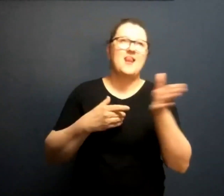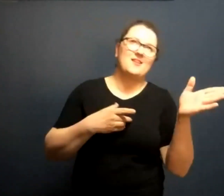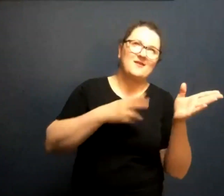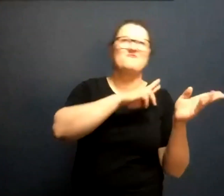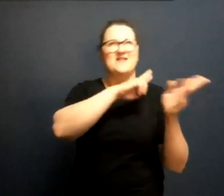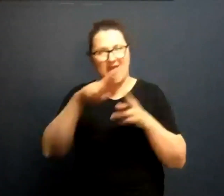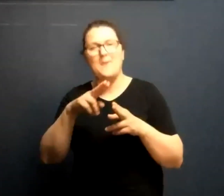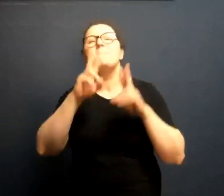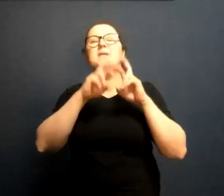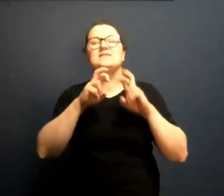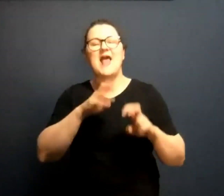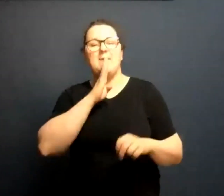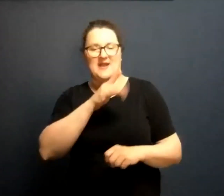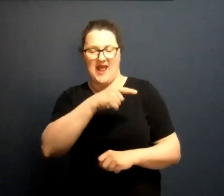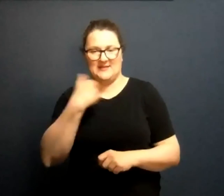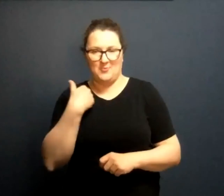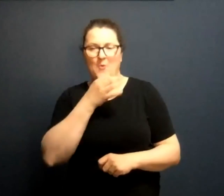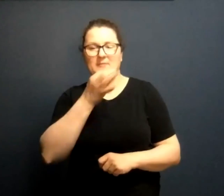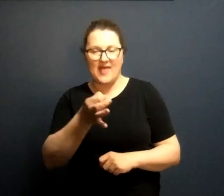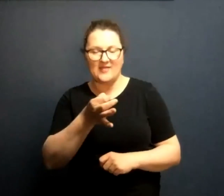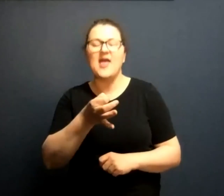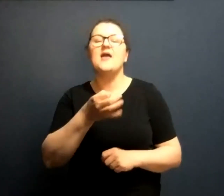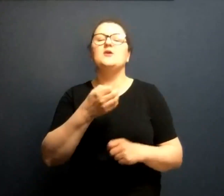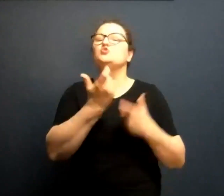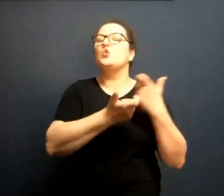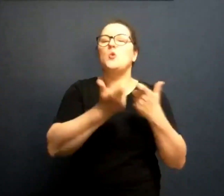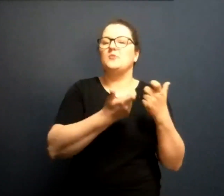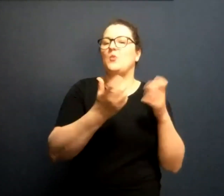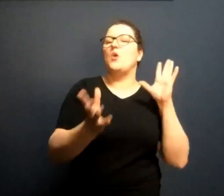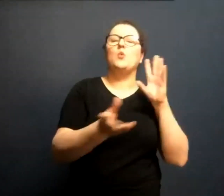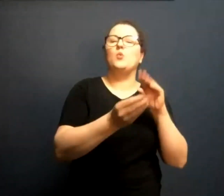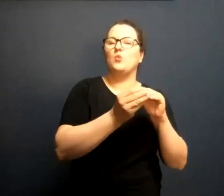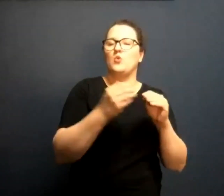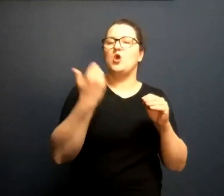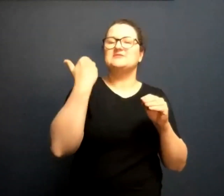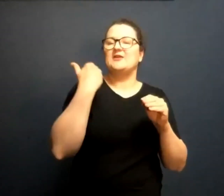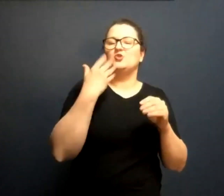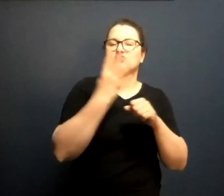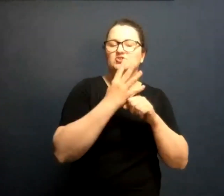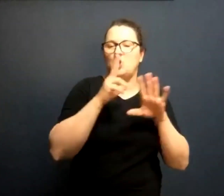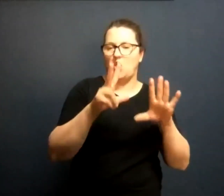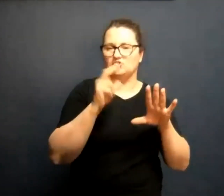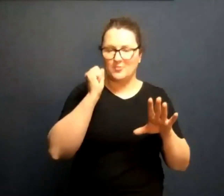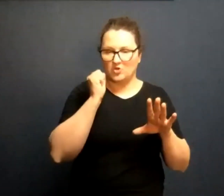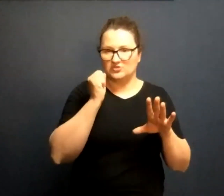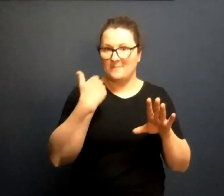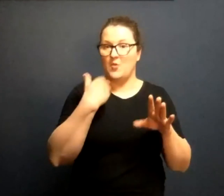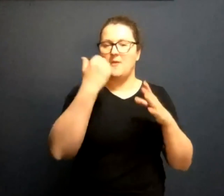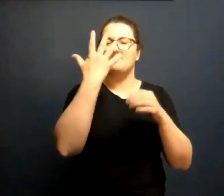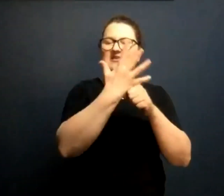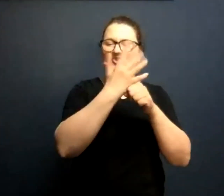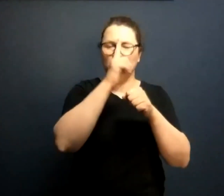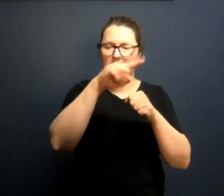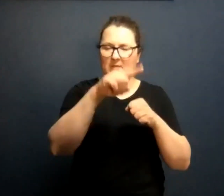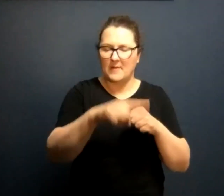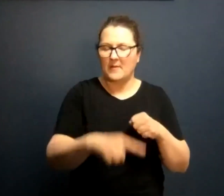amerykańskich, tam było takie pytanie. Co robiłeś w ciągu swoich ostatnich 48 godzin? I tam był zestaw 50 opcji dla ludzi starych.